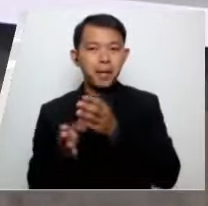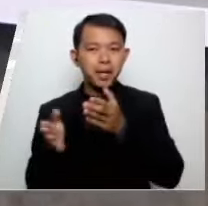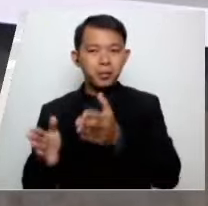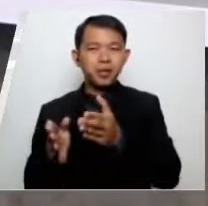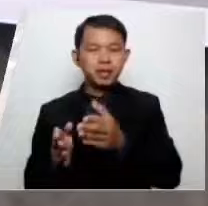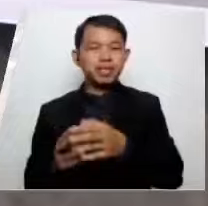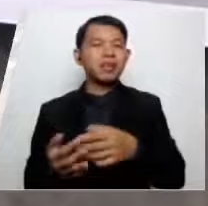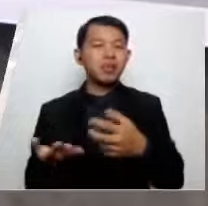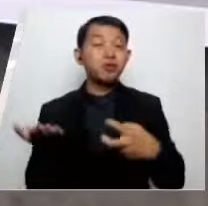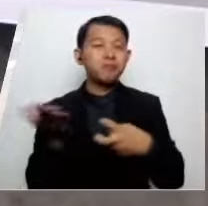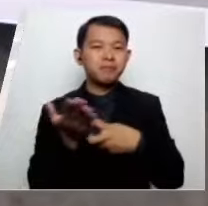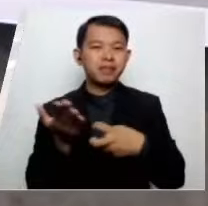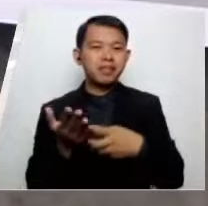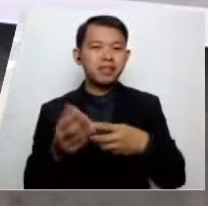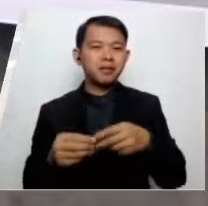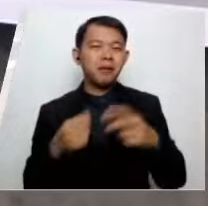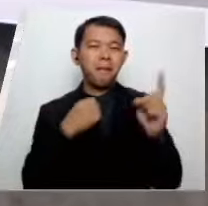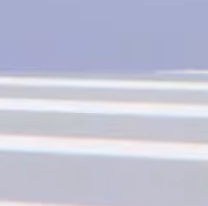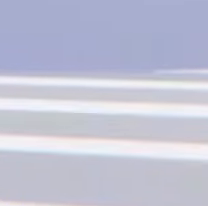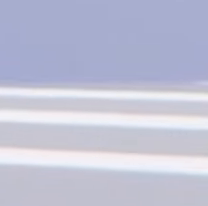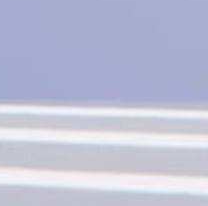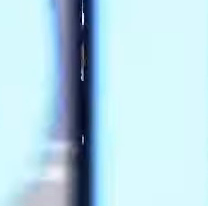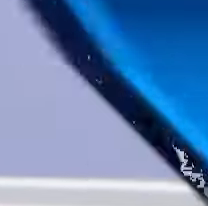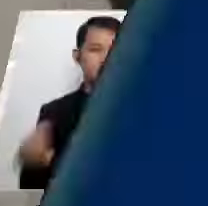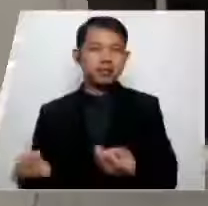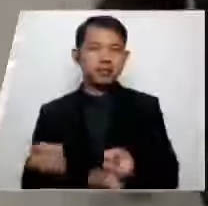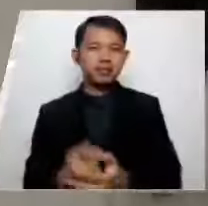opisyal saksi si Joseph